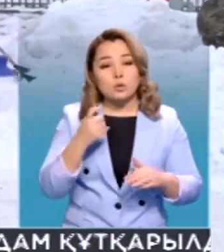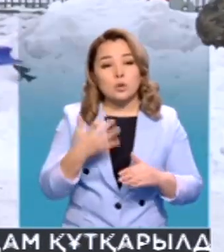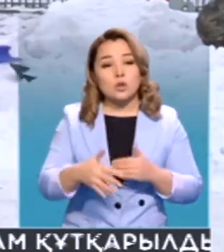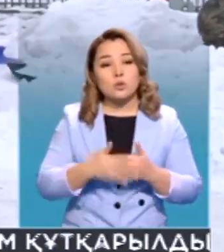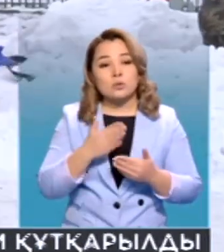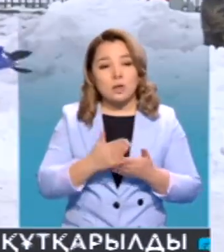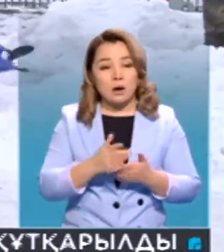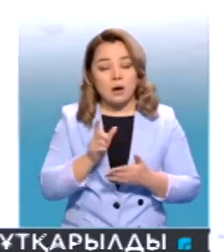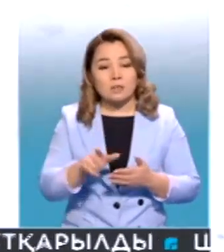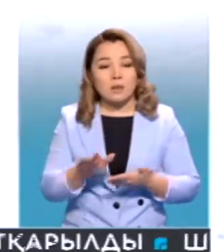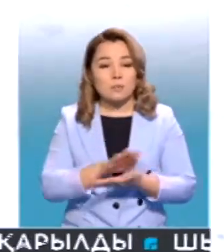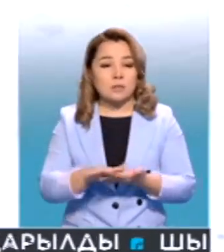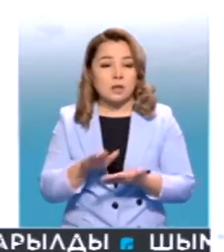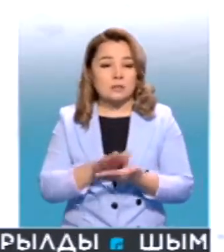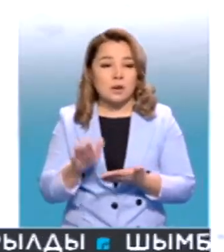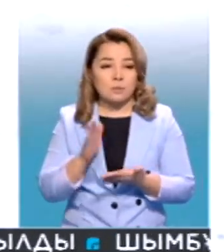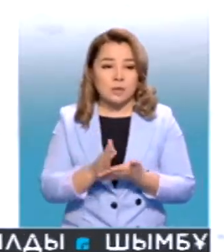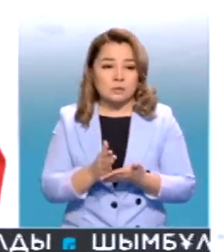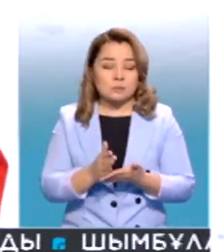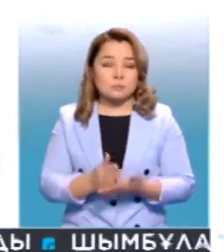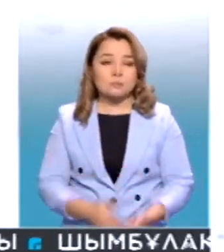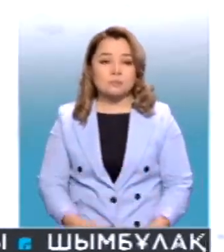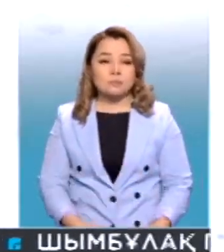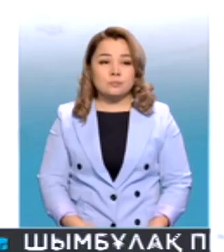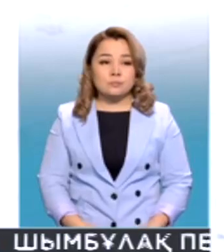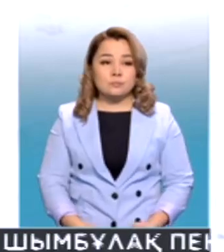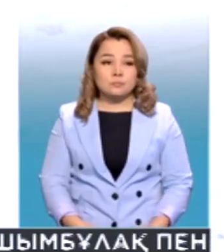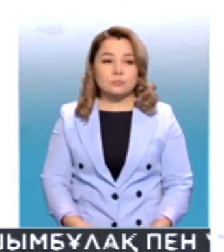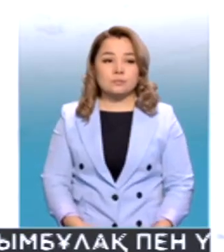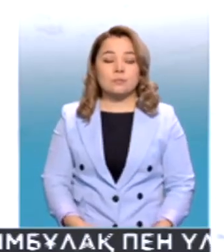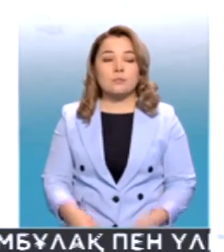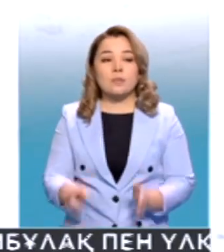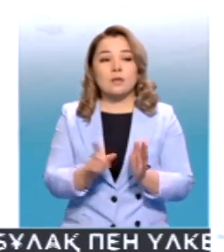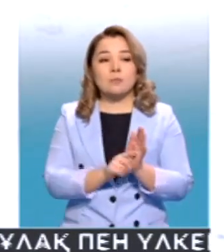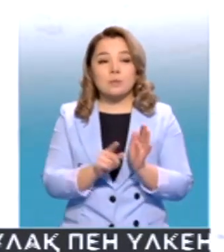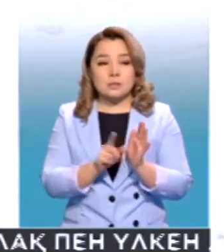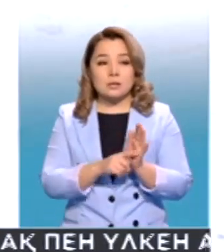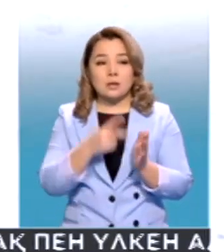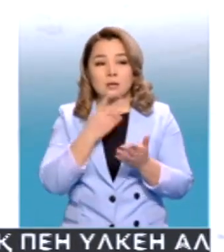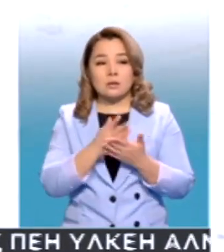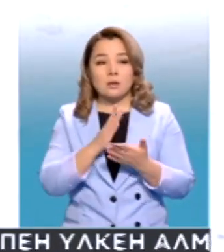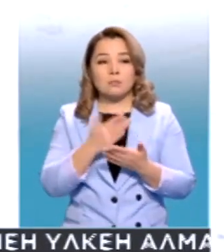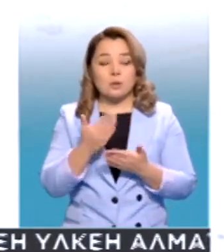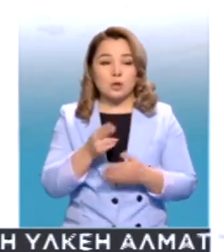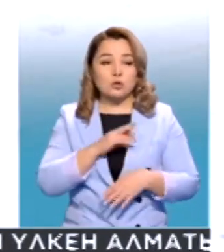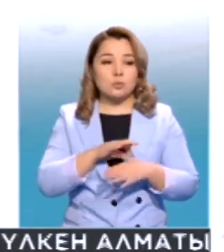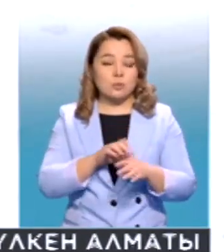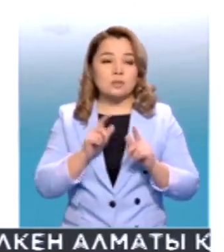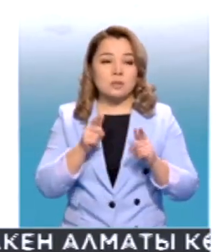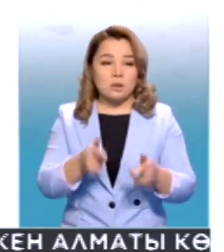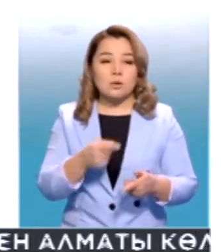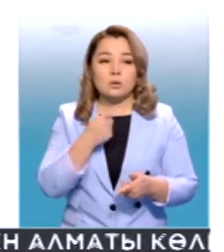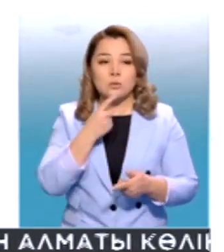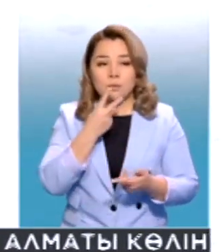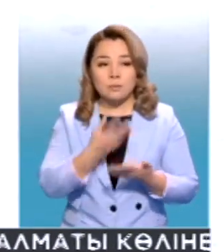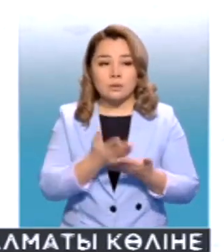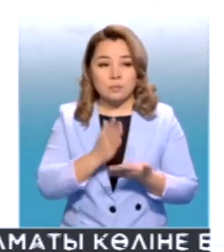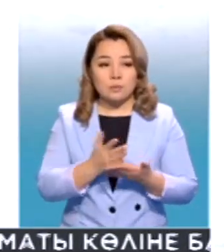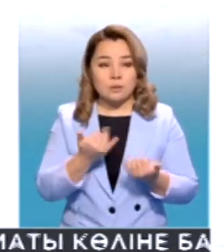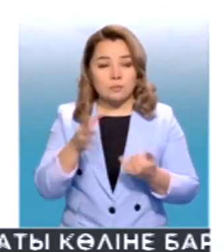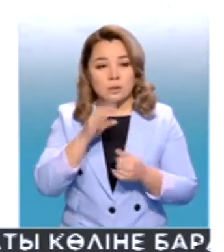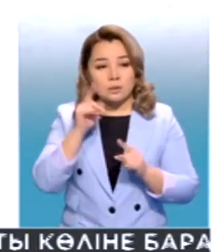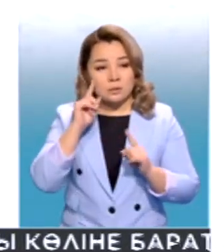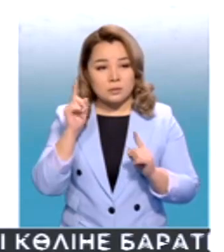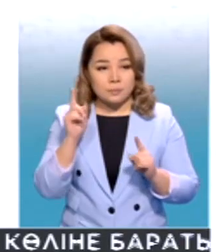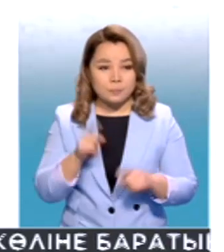адам тазартады. Құдақтардың бәрі көп пенсияға таяған адамдар. Анандай мынандай жұмысқа көп жарай бермейтін болса осталан жұмысын